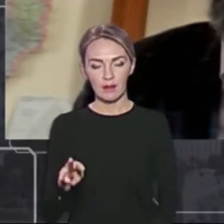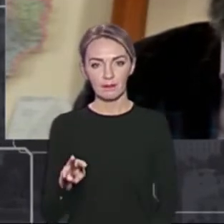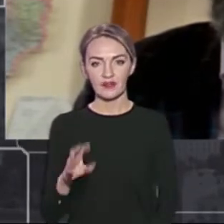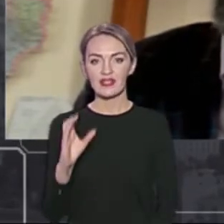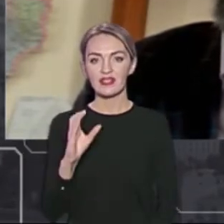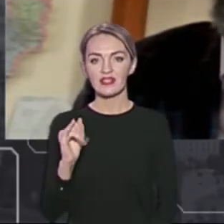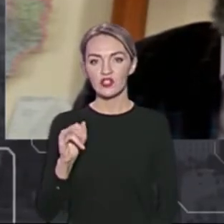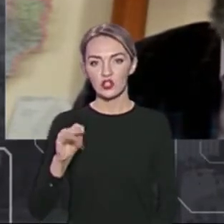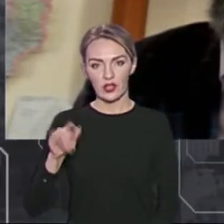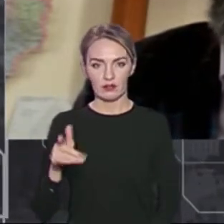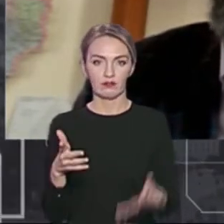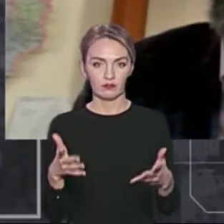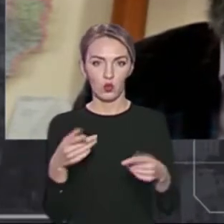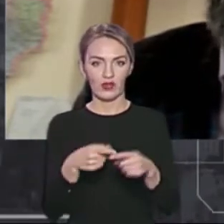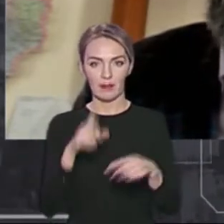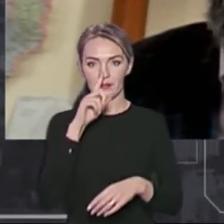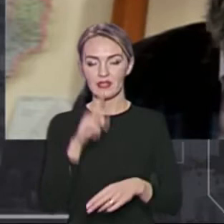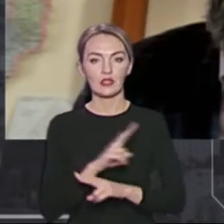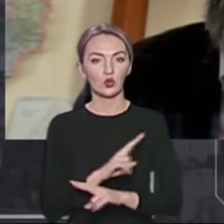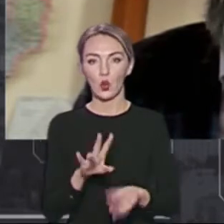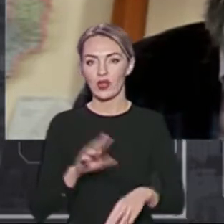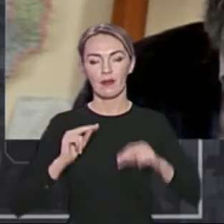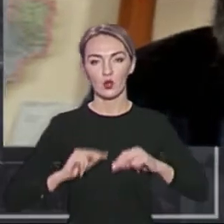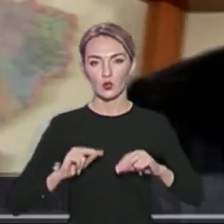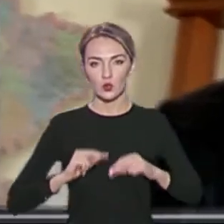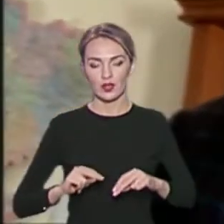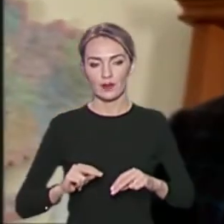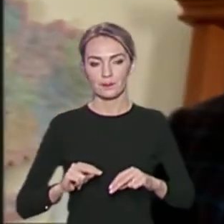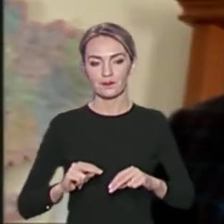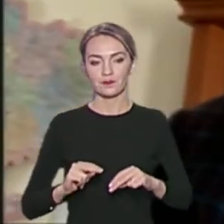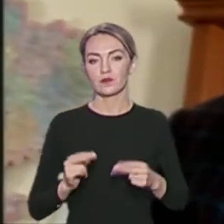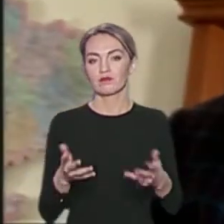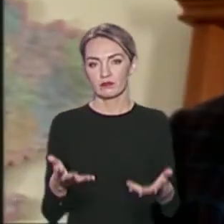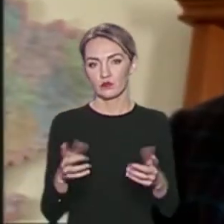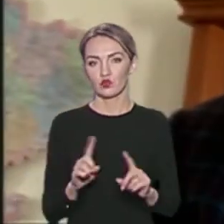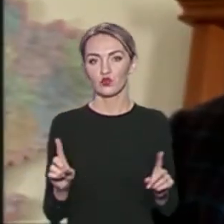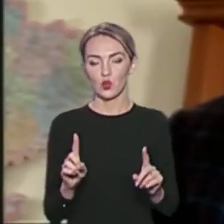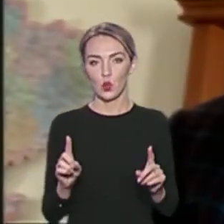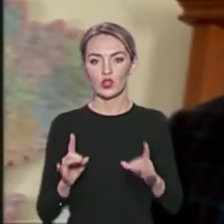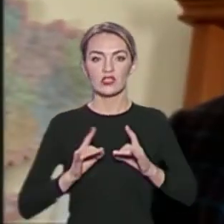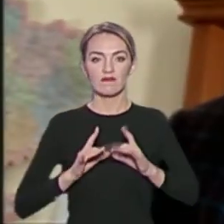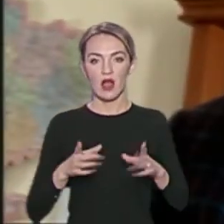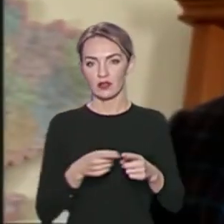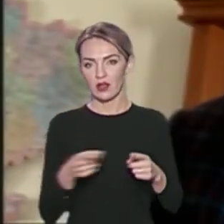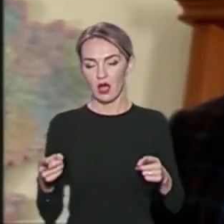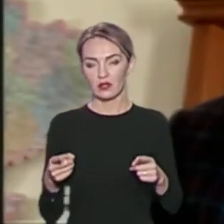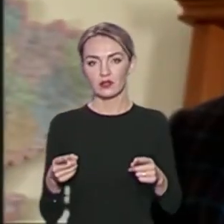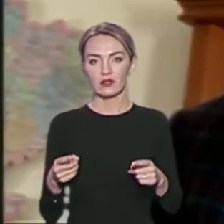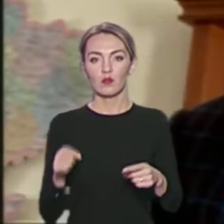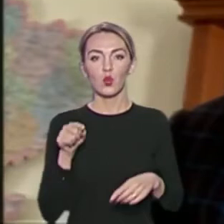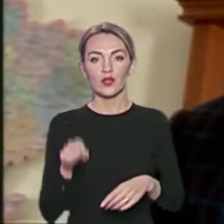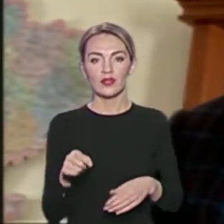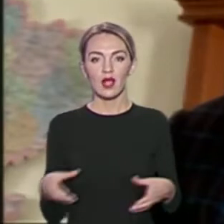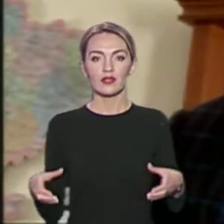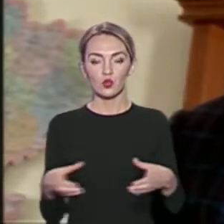що січень, це зрозуміло, ну, якби половина місяця ніхто не працює, і зрозуміло, що свята, я ще раз вам кажу, навіть по тій